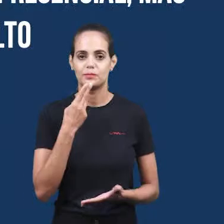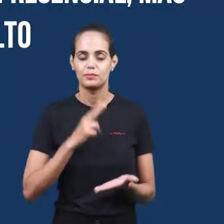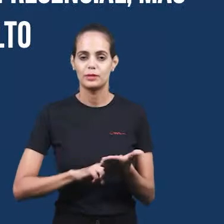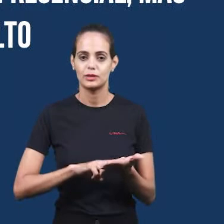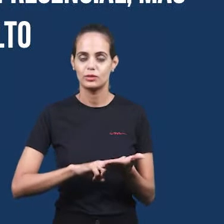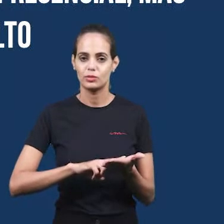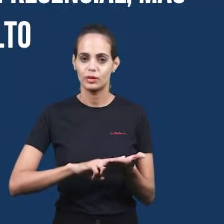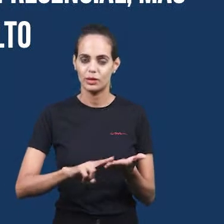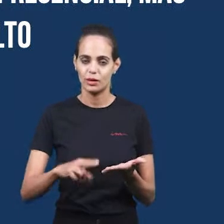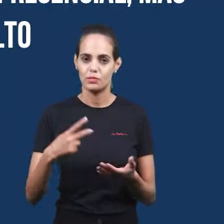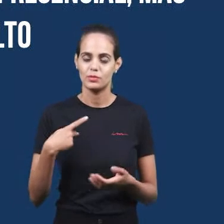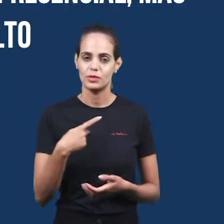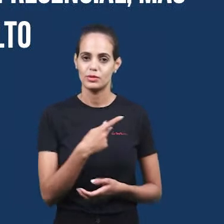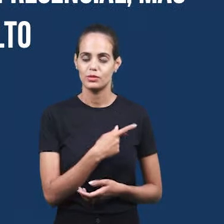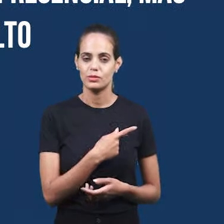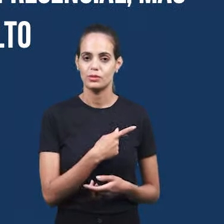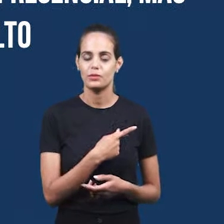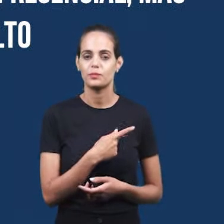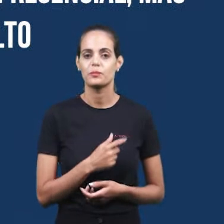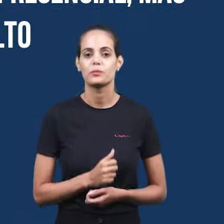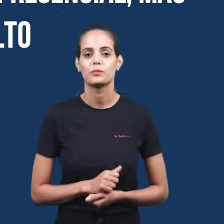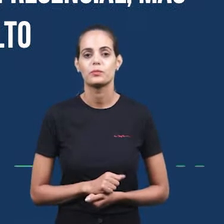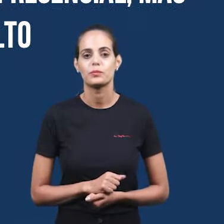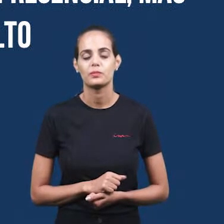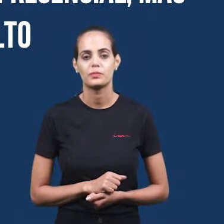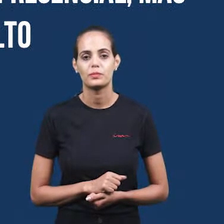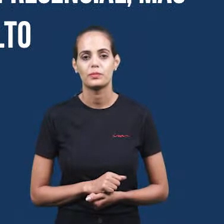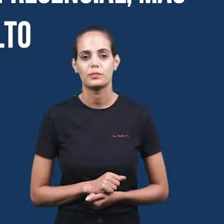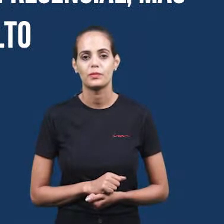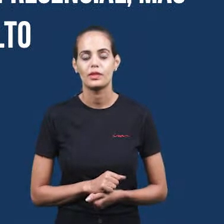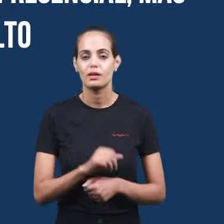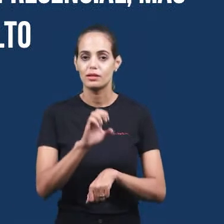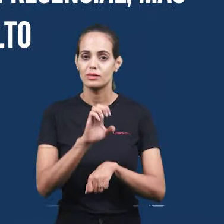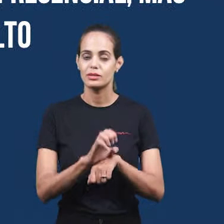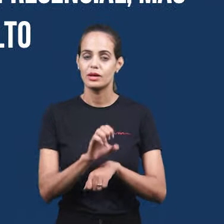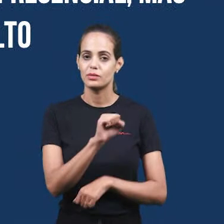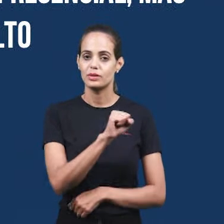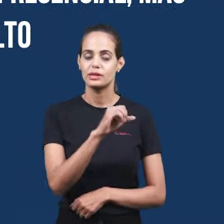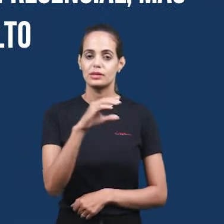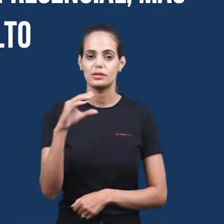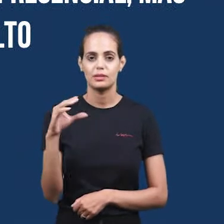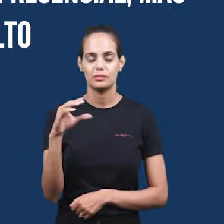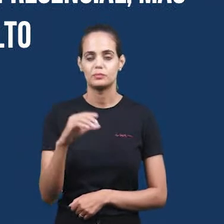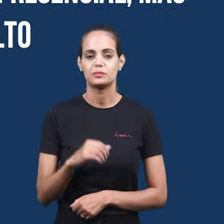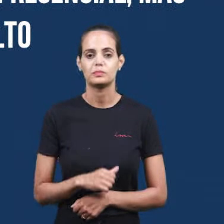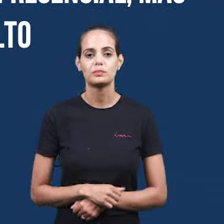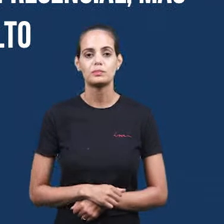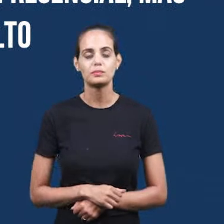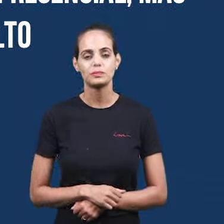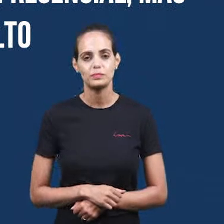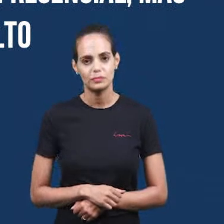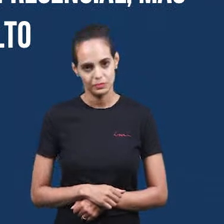ободрением. Эдсон Ян из города Палёса, штата Санта Катарина.